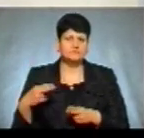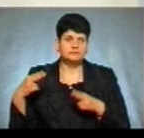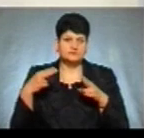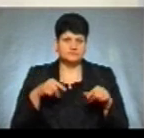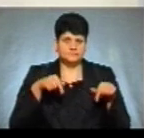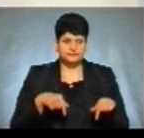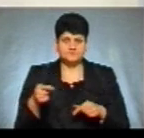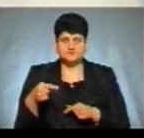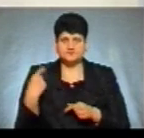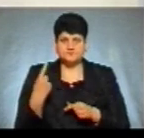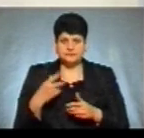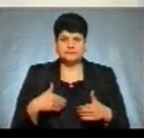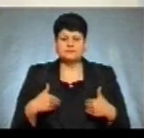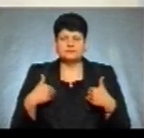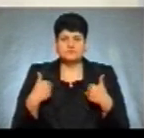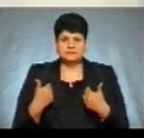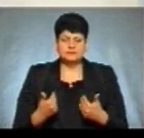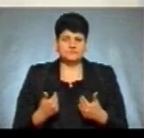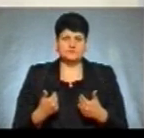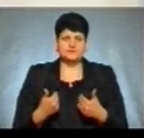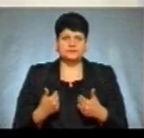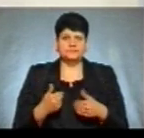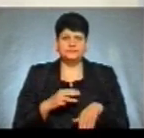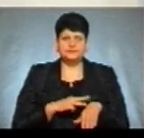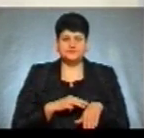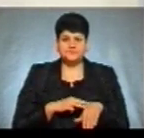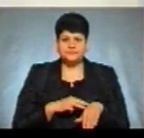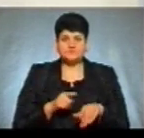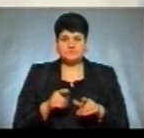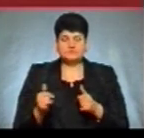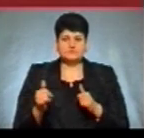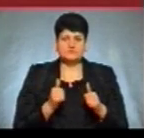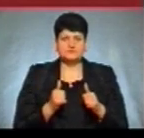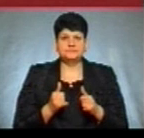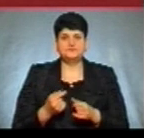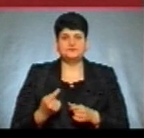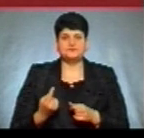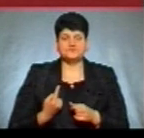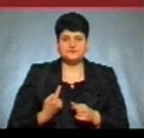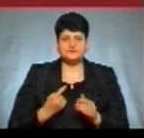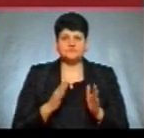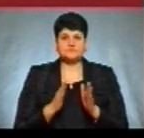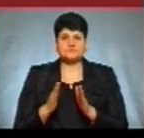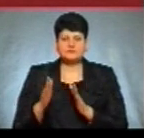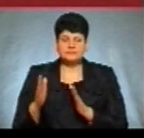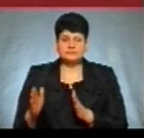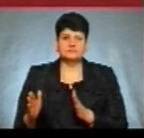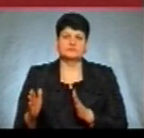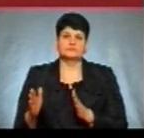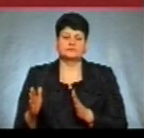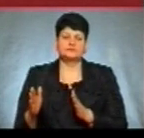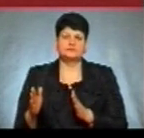приїжджають на Тернопільщину, які звертаються до поліції, вони забезпечуються охороною, ми охороняємо громадський порядок,